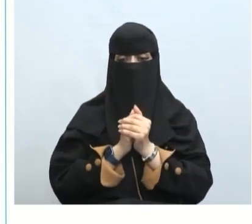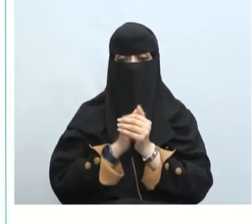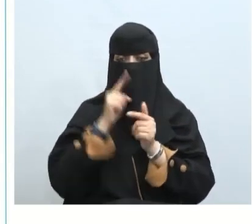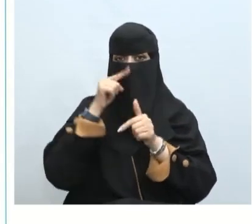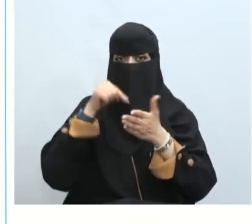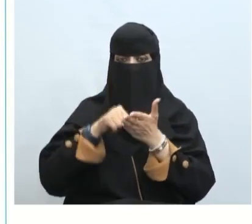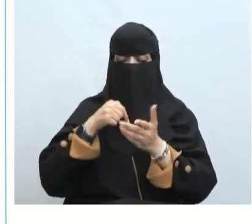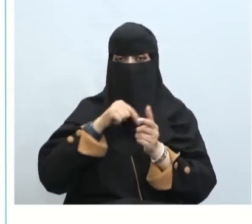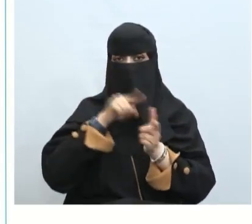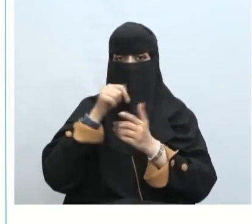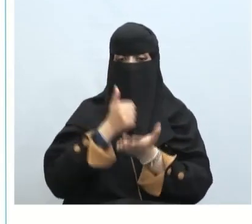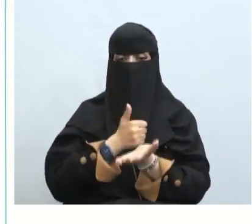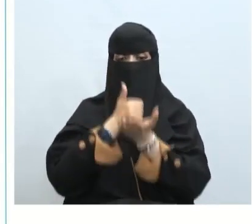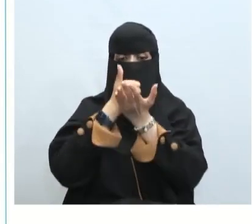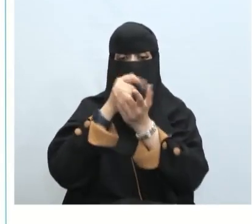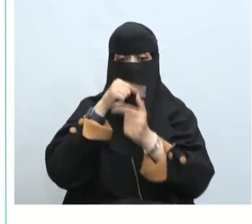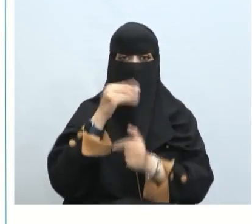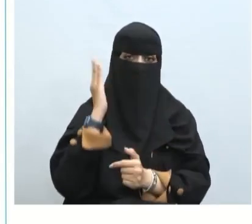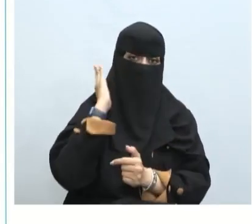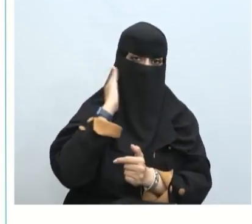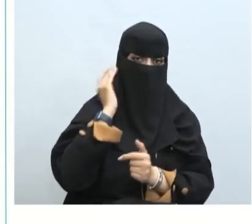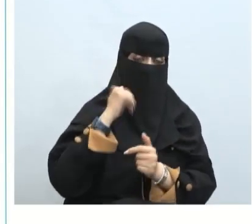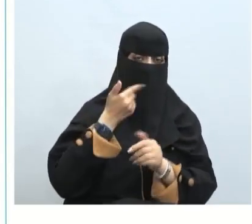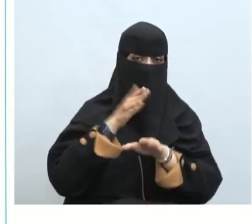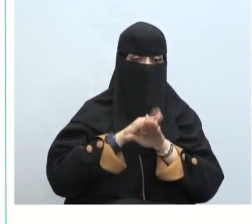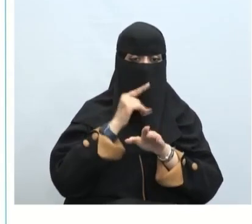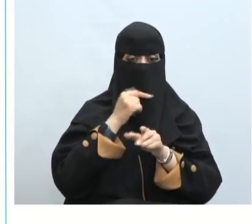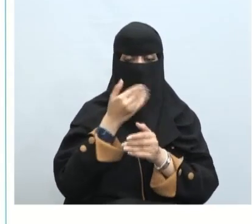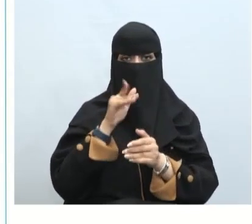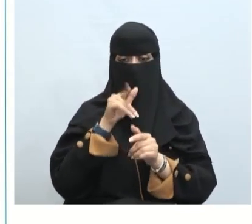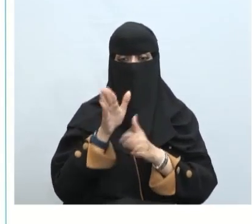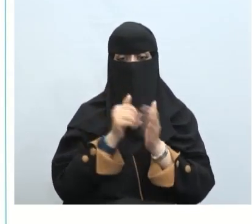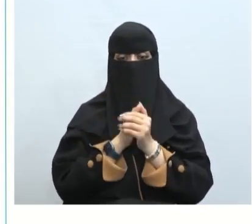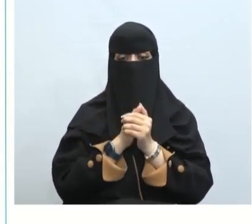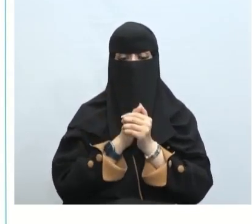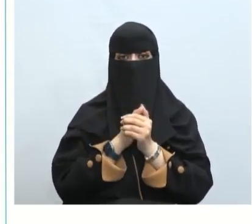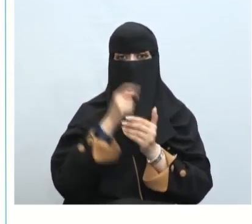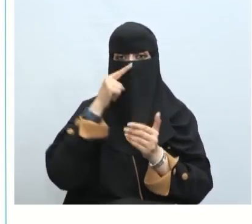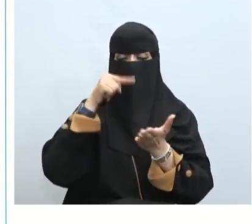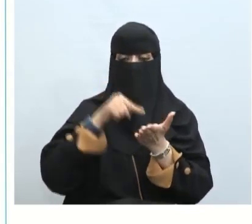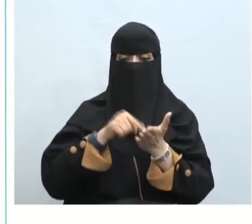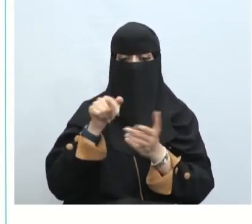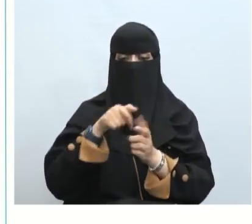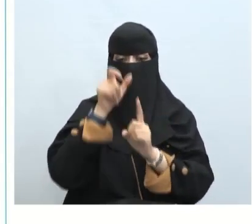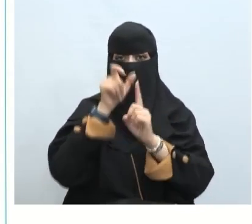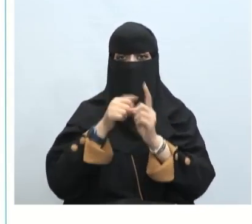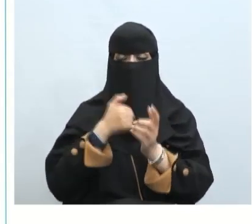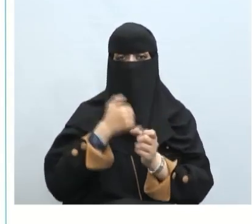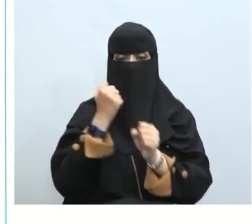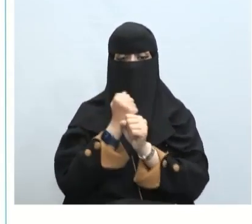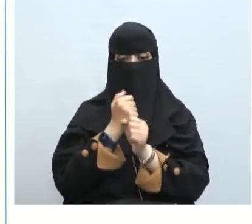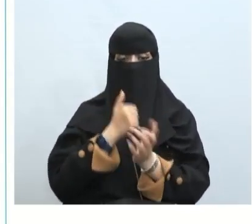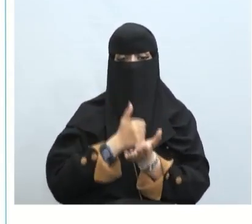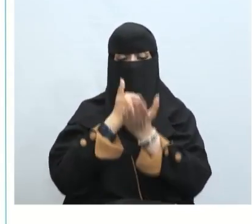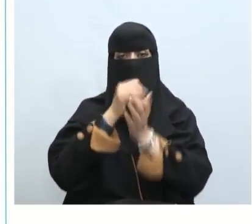كذلك ان يكونوا متطوع امينا على خلق حسن كذلك ان يكون